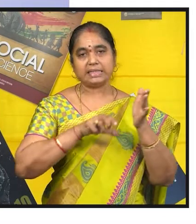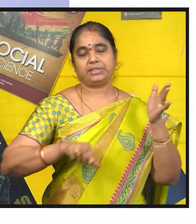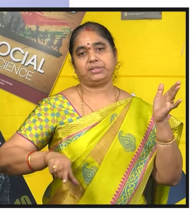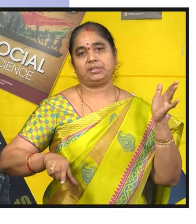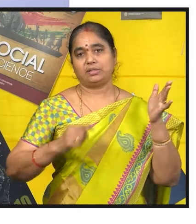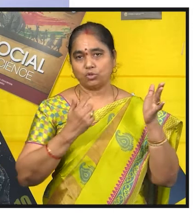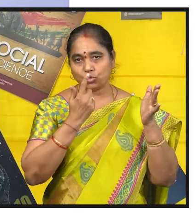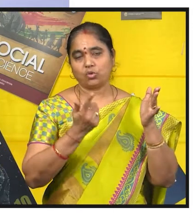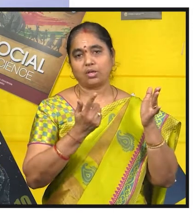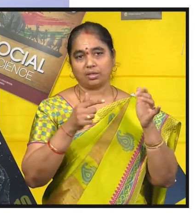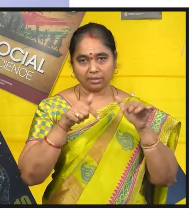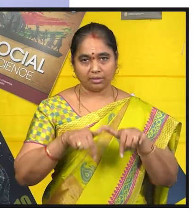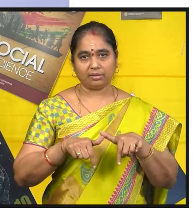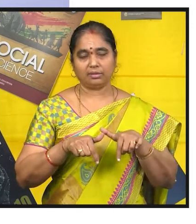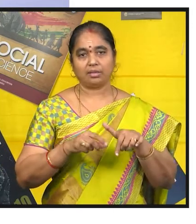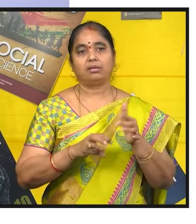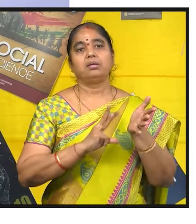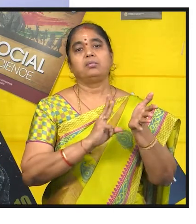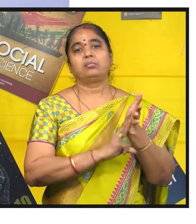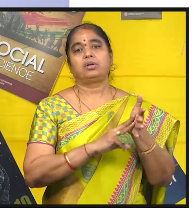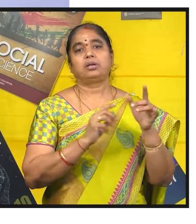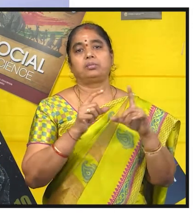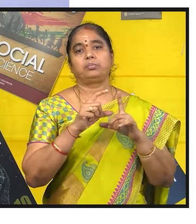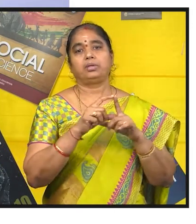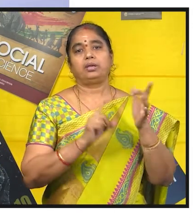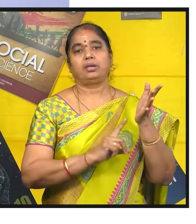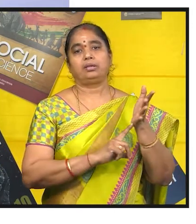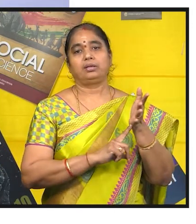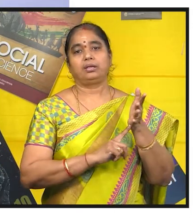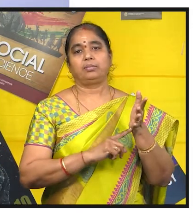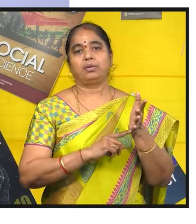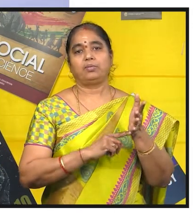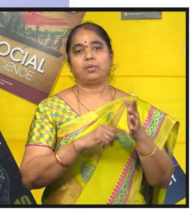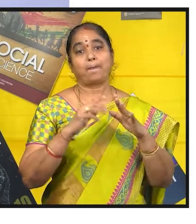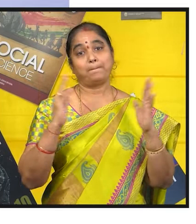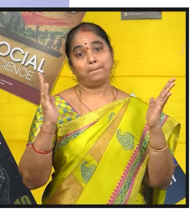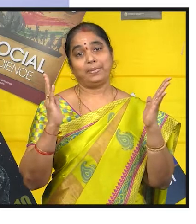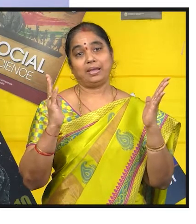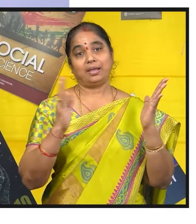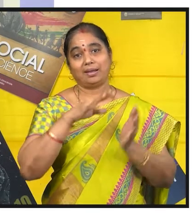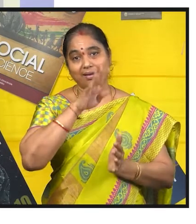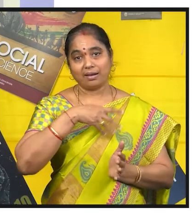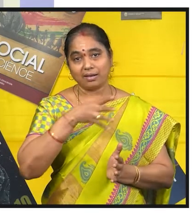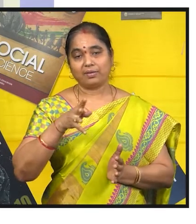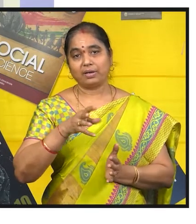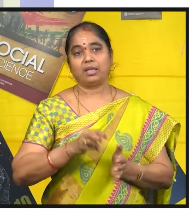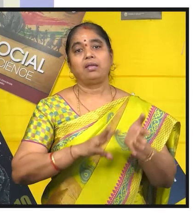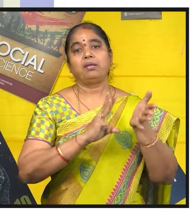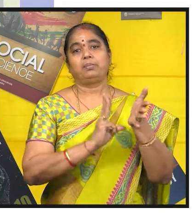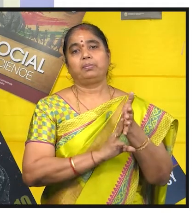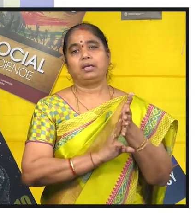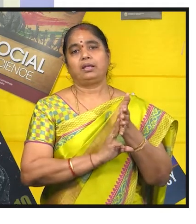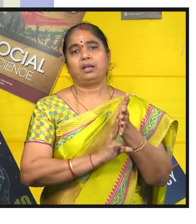சொல்லலாம். எனவே இந்த நவீன ஆவர்த்தன அட்டவணையை ஒரு பெரும் அட்டவணை என்று அழைக்கிறோம்.